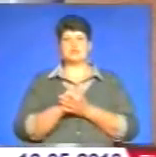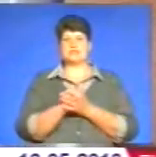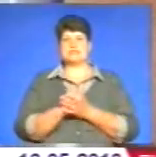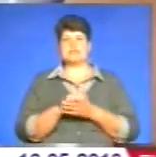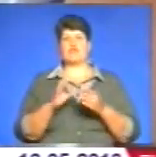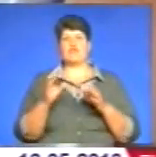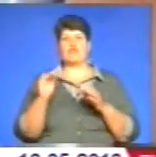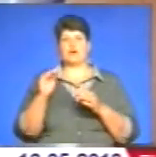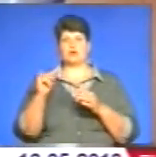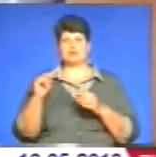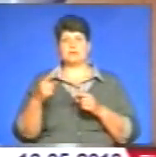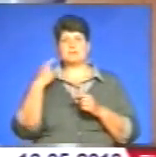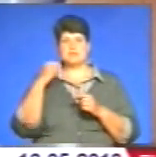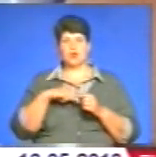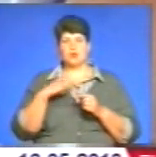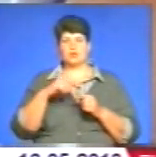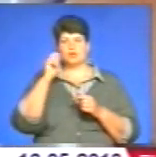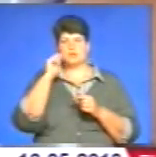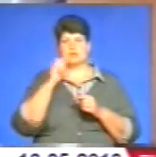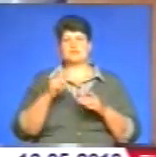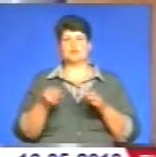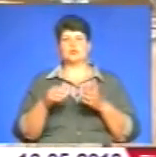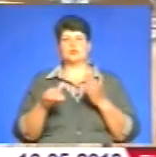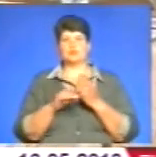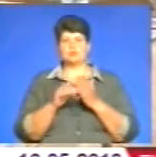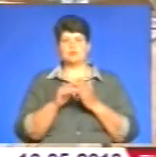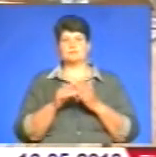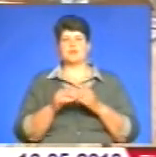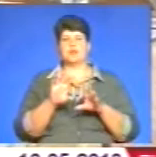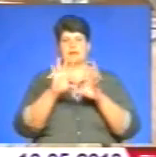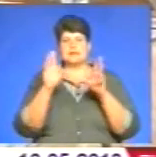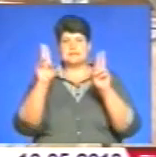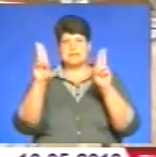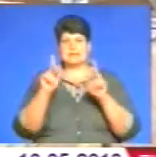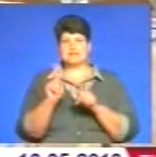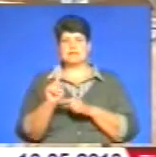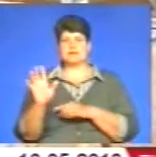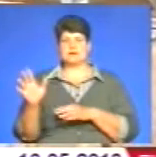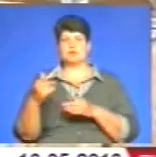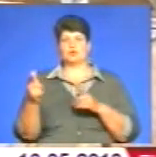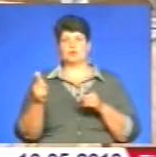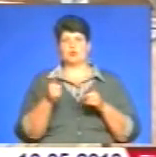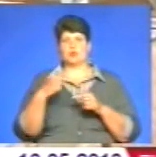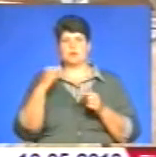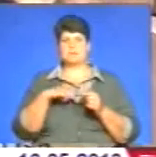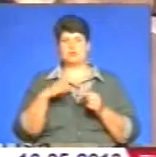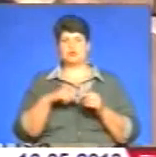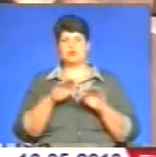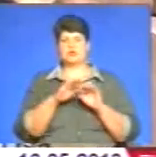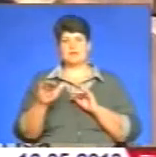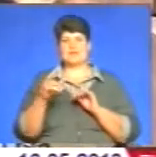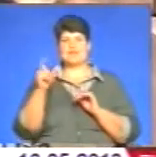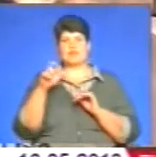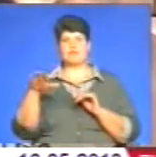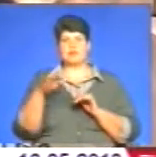Це допоможе впровадити єдині стандарти підготовки психологів на будете вітчизняних спеціалістів дорівнює європейських нашим